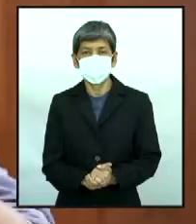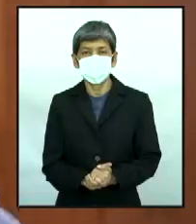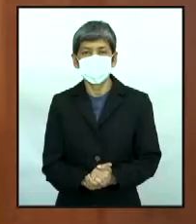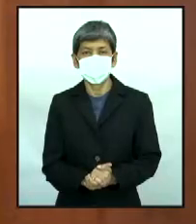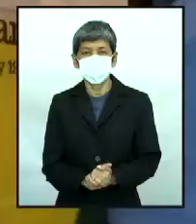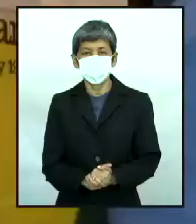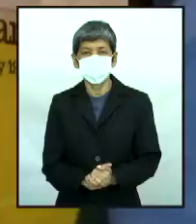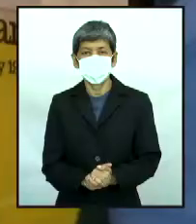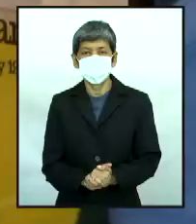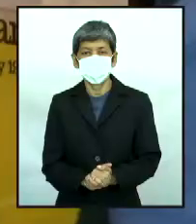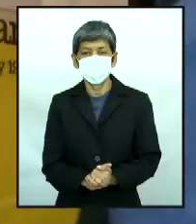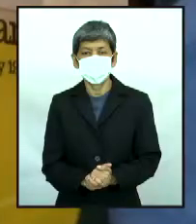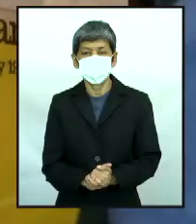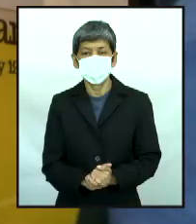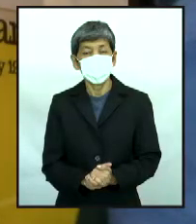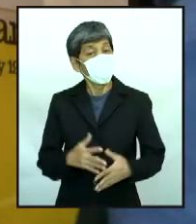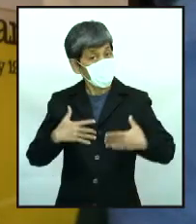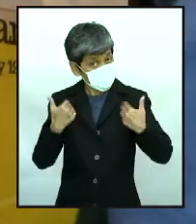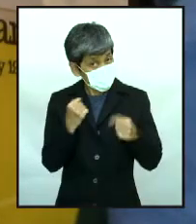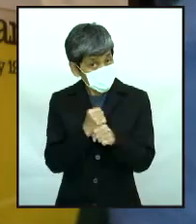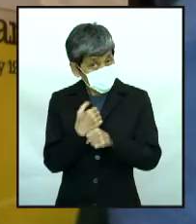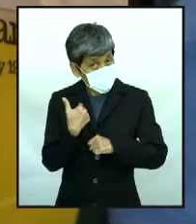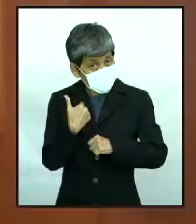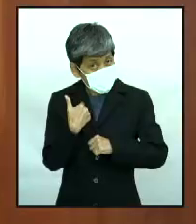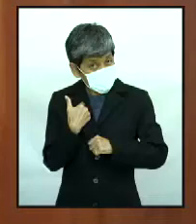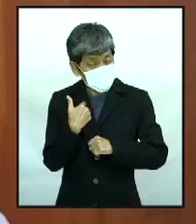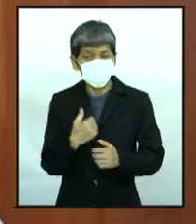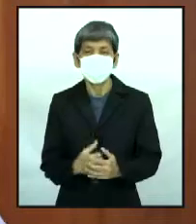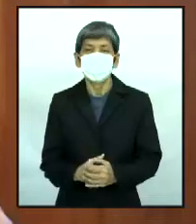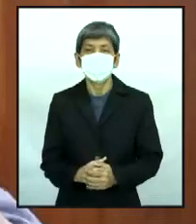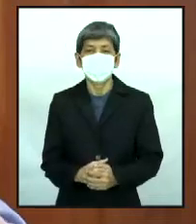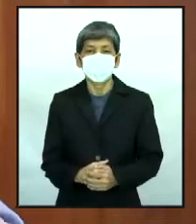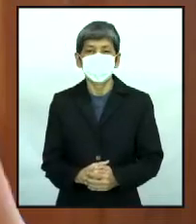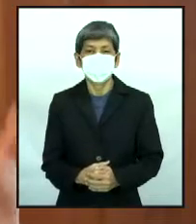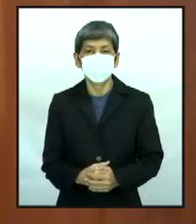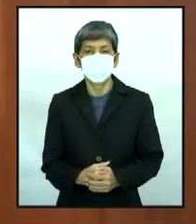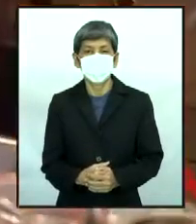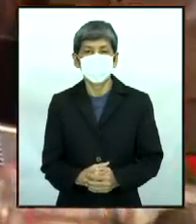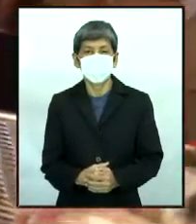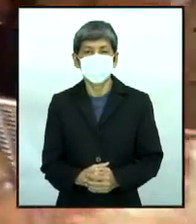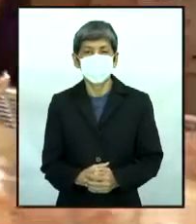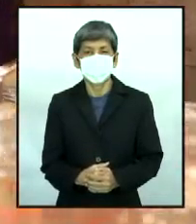ที่นี่ครับ พี่เสียงมีความสุขที่ทำงานที่นี่ไหมคะ มีความสุขมากครับ